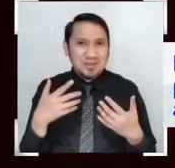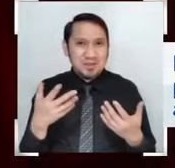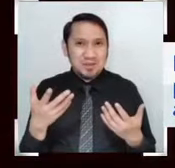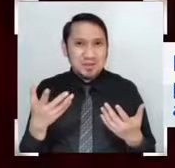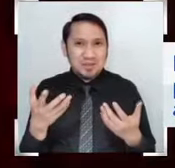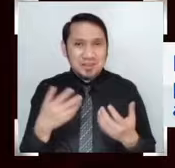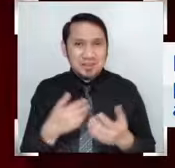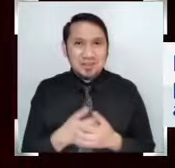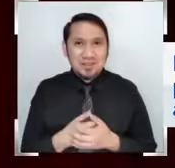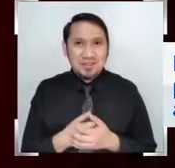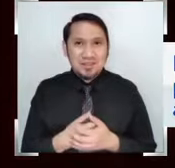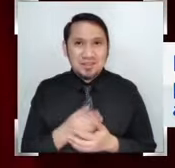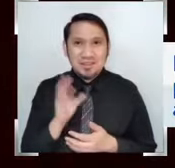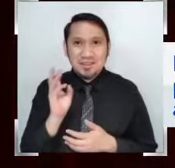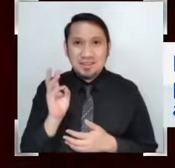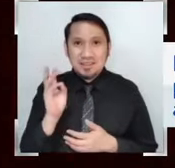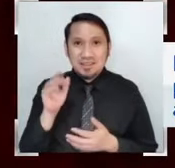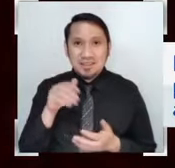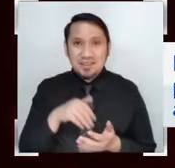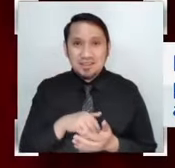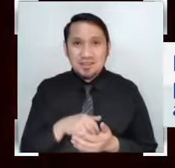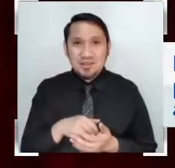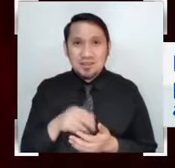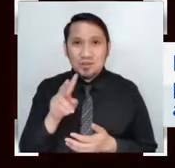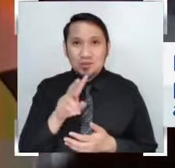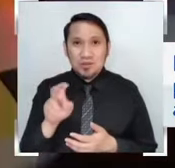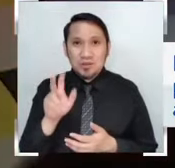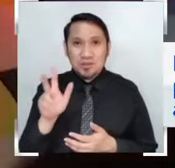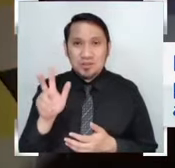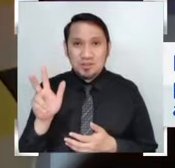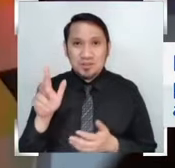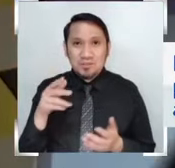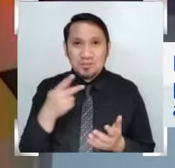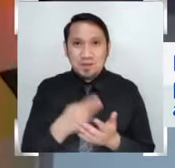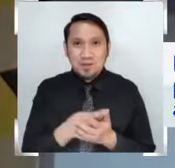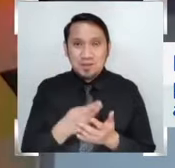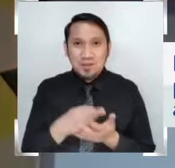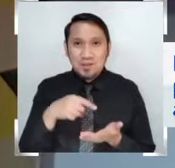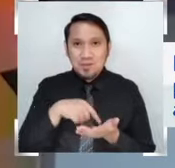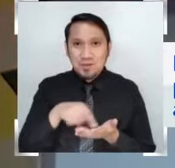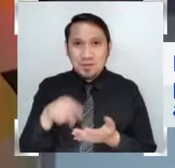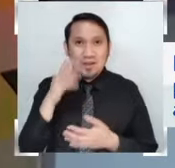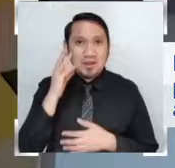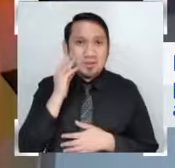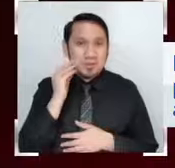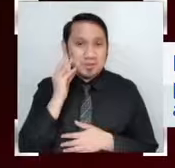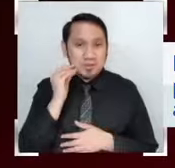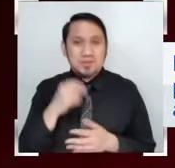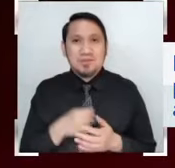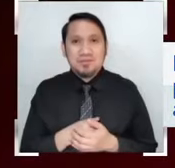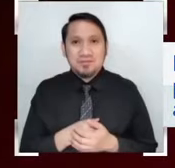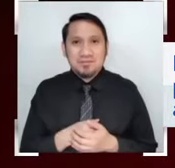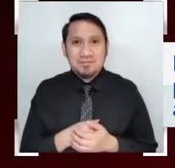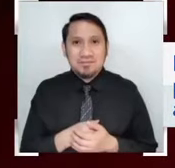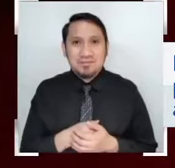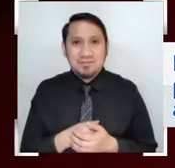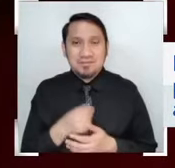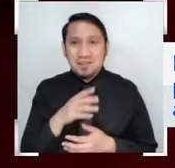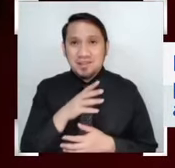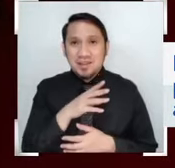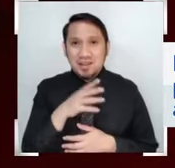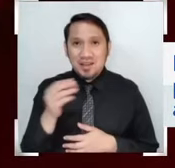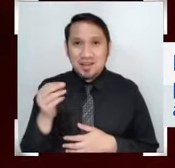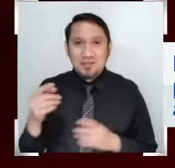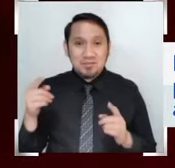Nasa 60,000 rupiah o halos 230 pesos ang bayad para ma-experience ang train to apocalypse at bukas ito hanggang sa Linggo.